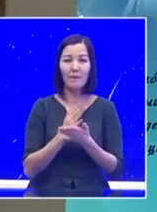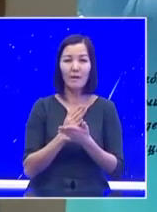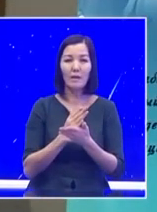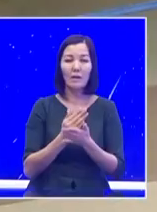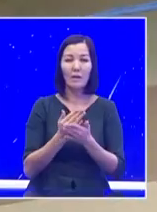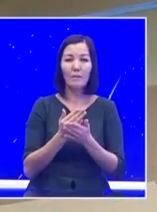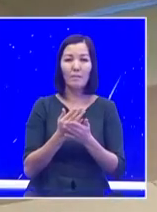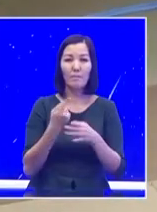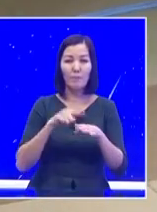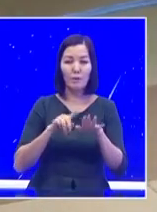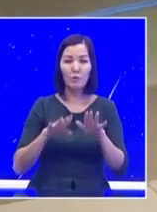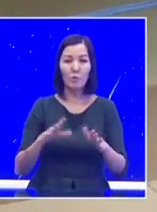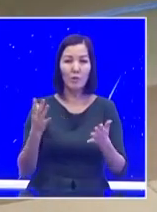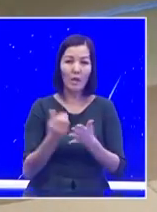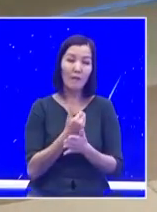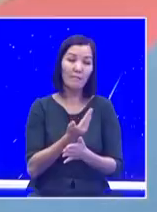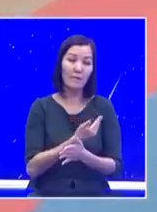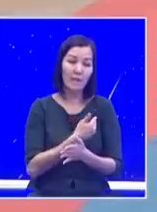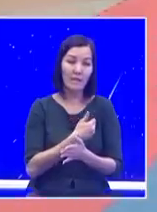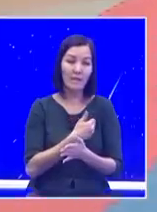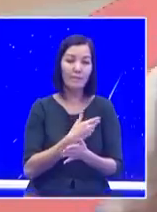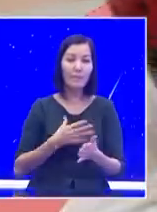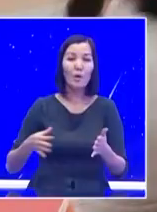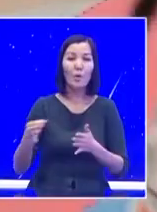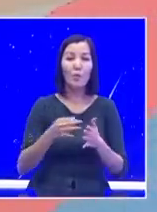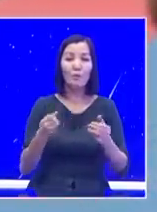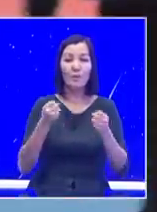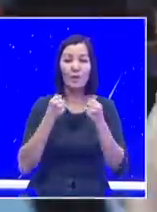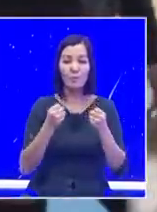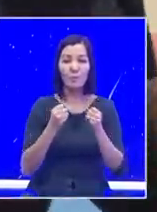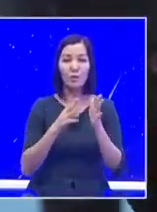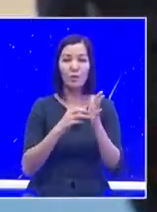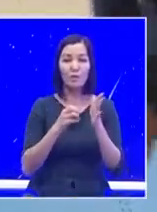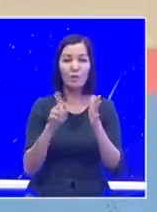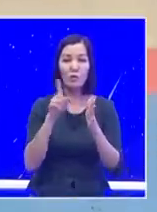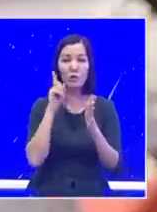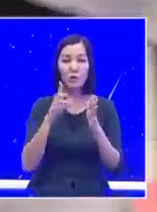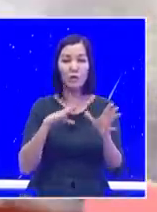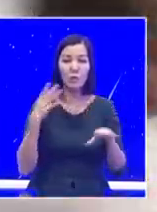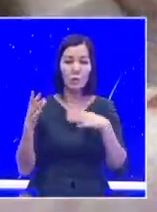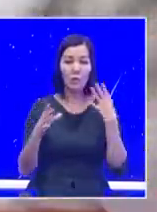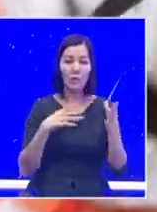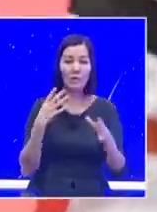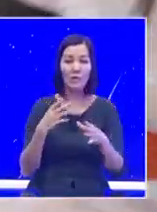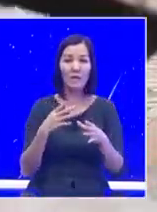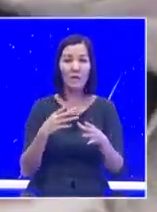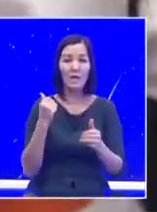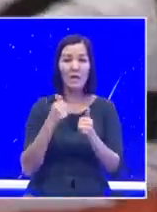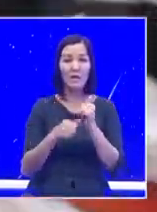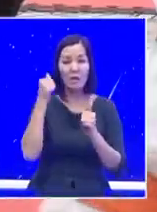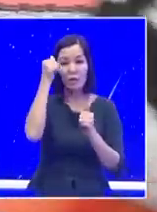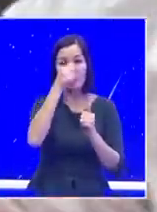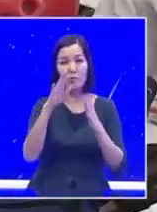Небі бірінші орын алғым келеді. Облыста бұл спорт түрімен 800-ден аса жас айналысады. Мамандардың айтуынша, жыл сайын